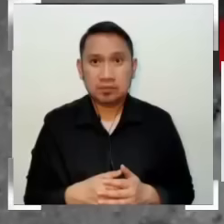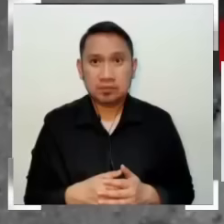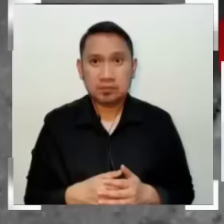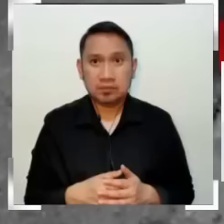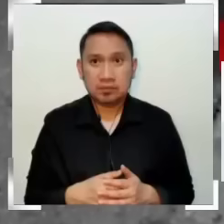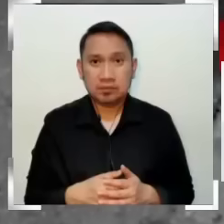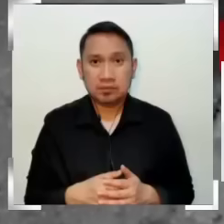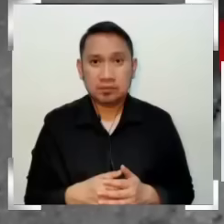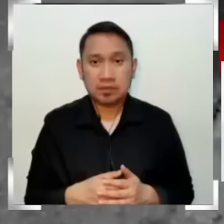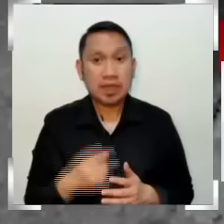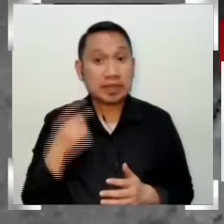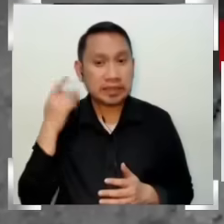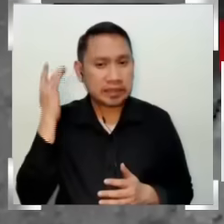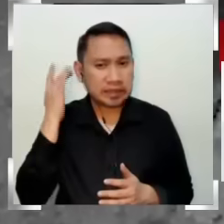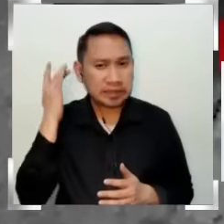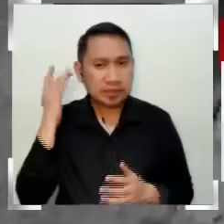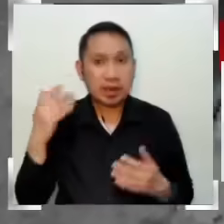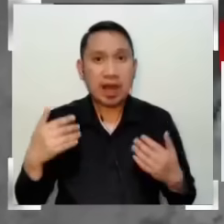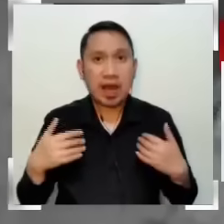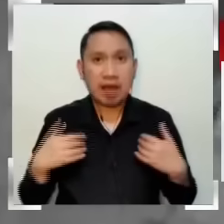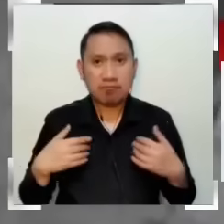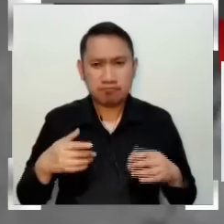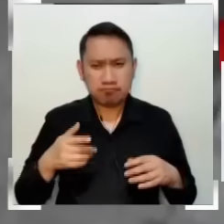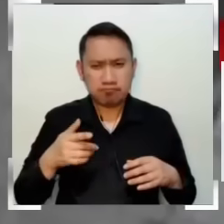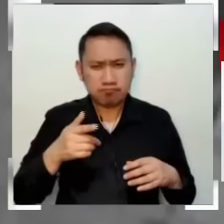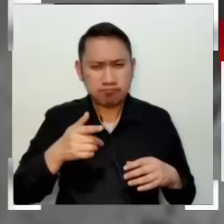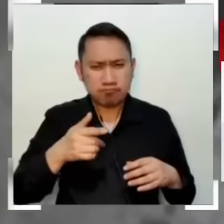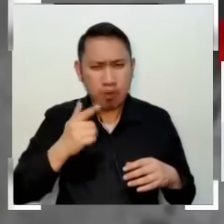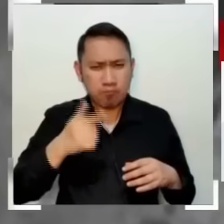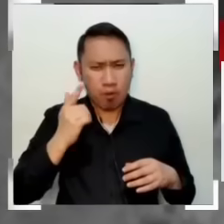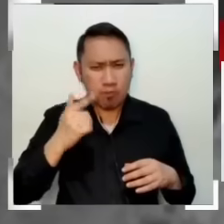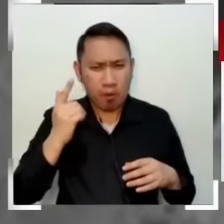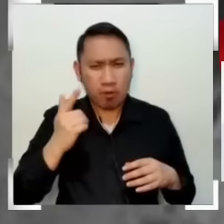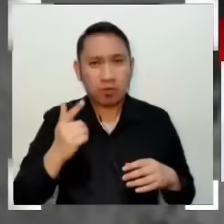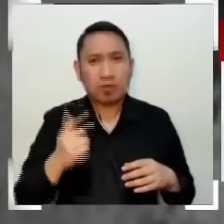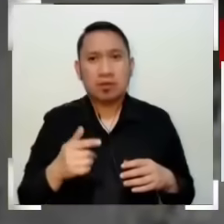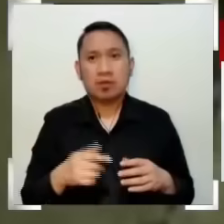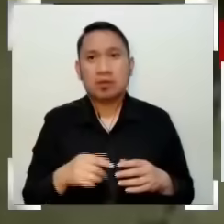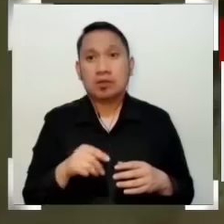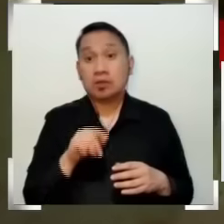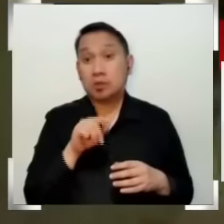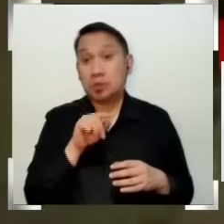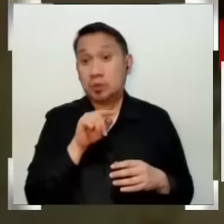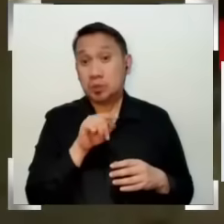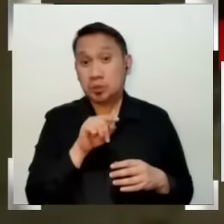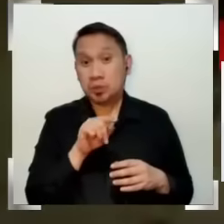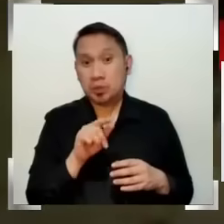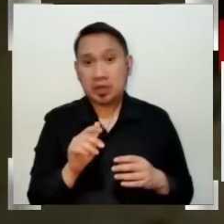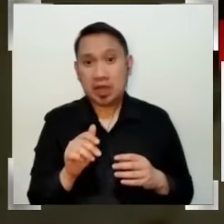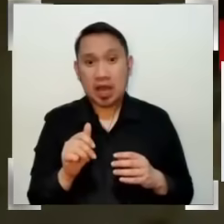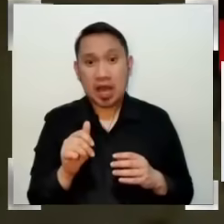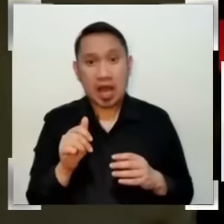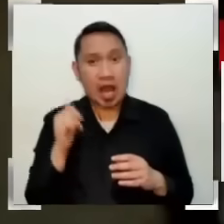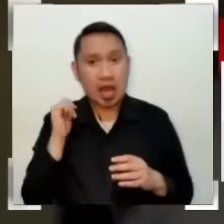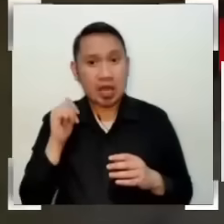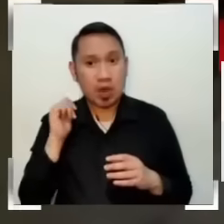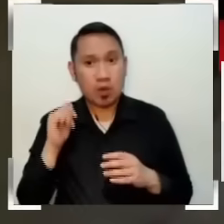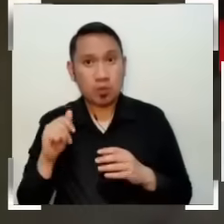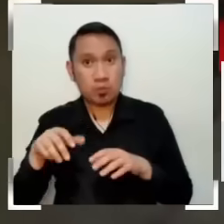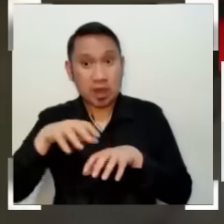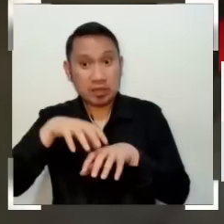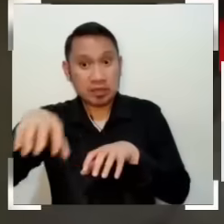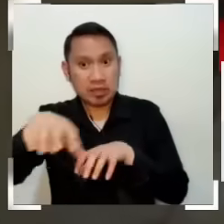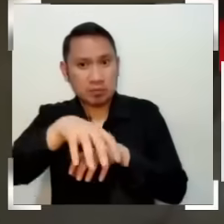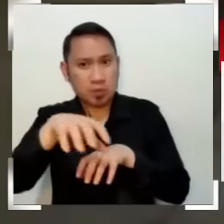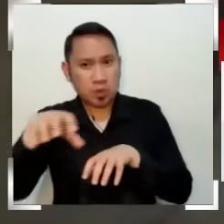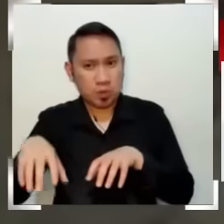Maririnig ang sunod-sunod na pagpapuputok niya ng baril. Tumangging magbigay ng pahayag sa harap ng kamera ang mga kapitbahay ni Castañeda. Pero ilang